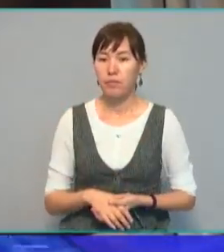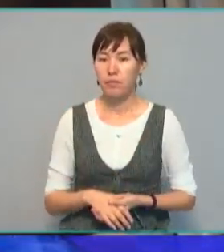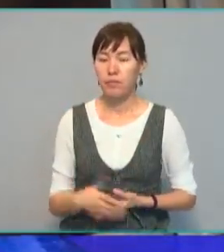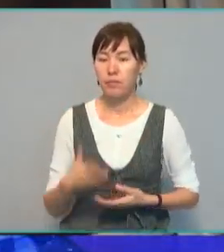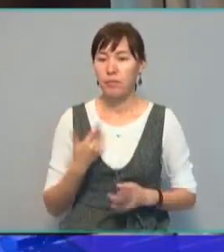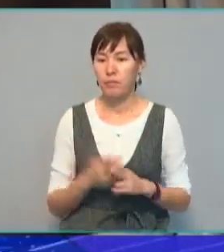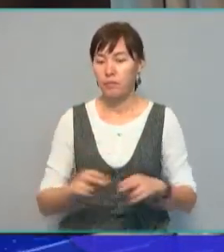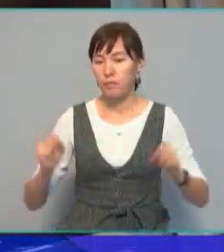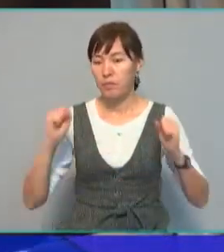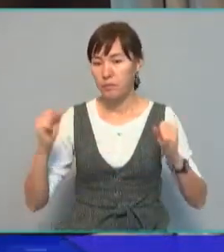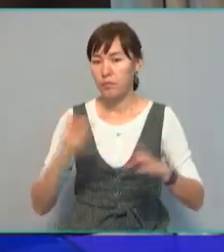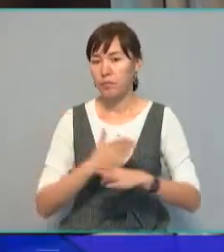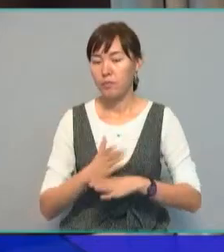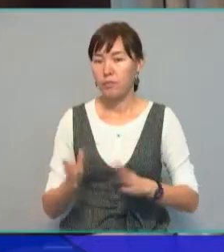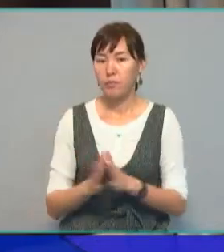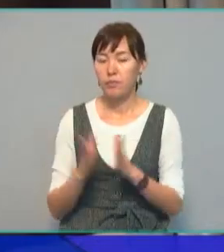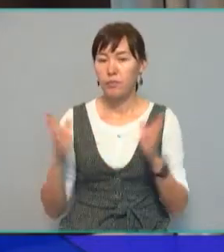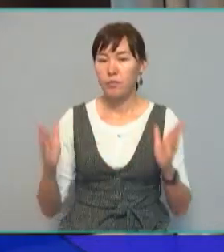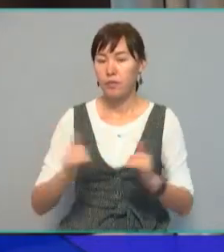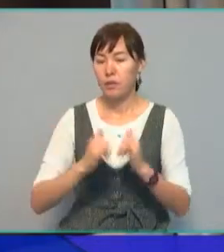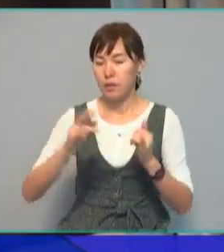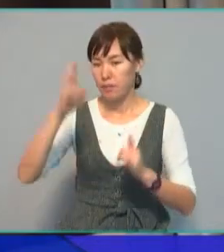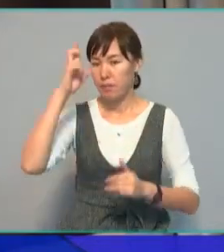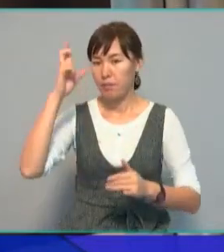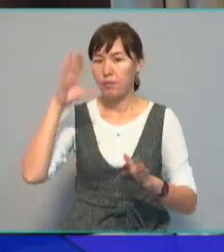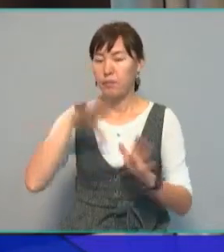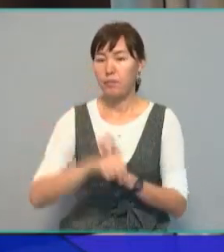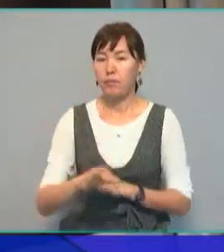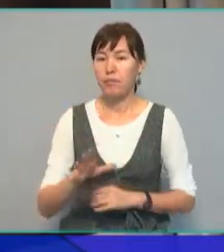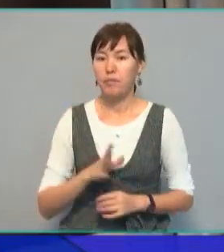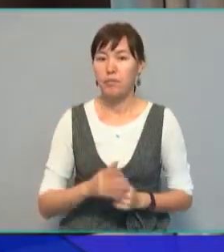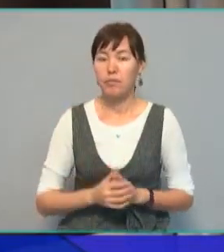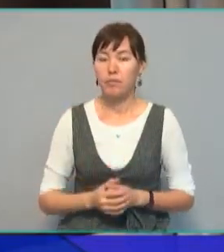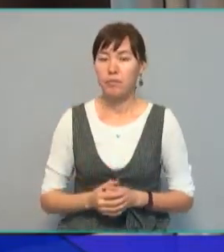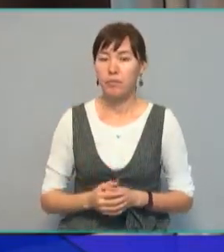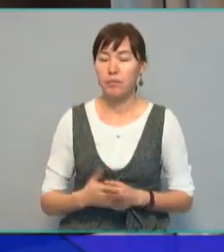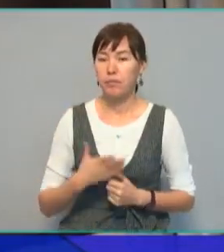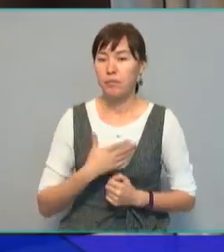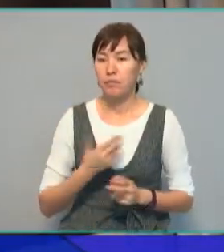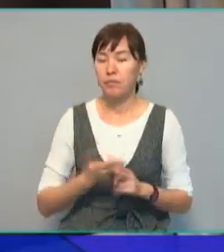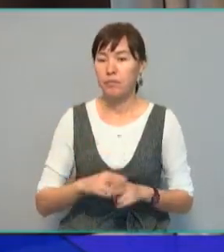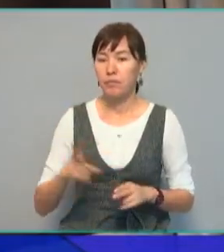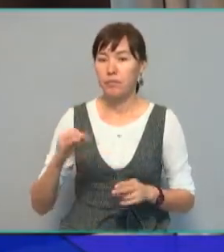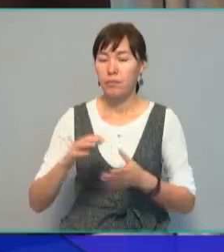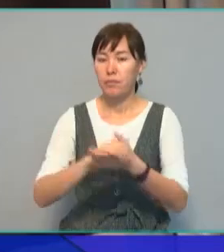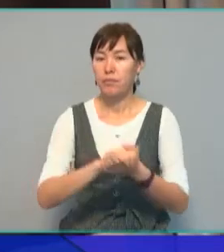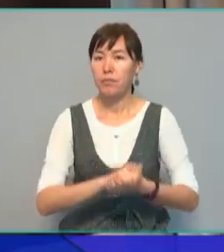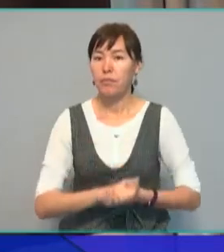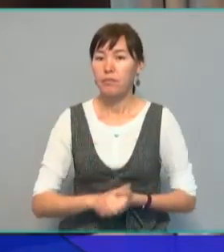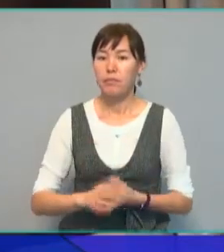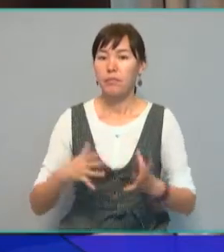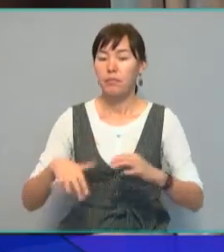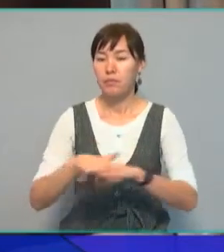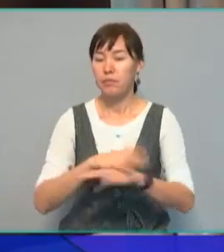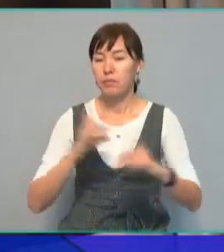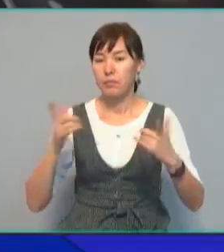Біз мына спорт саласында үлкен дамыған мемлекеттердің қатарына қосылдық. Біздің мына ұлттық ассамблеямыз бүкіл